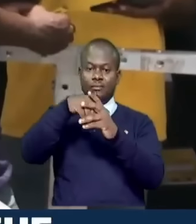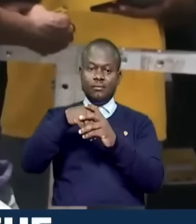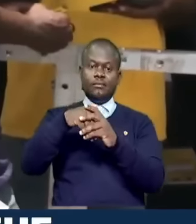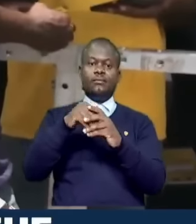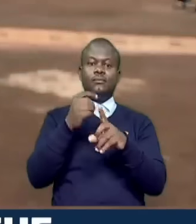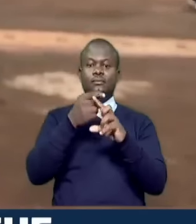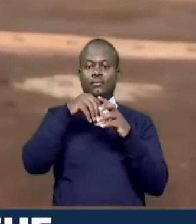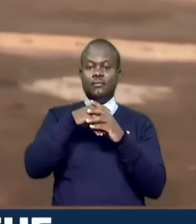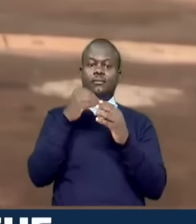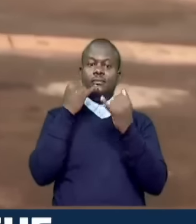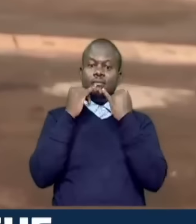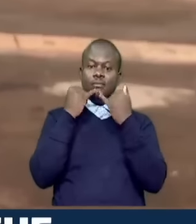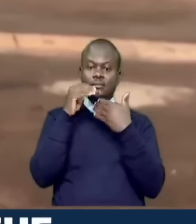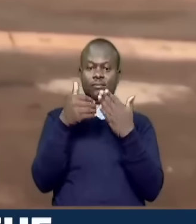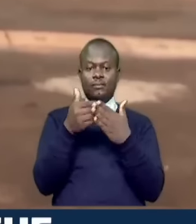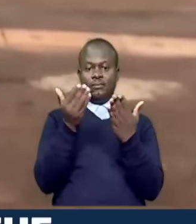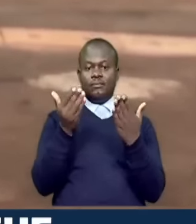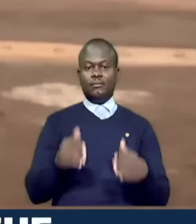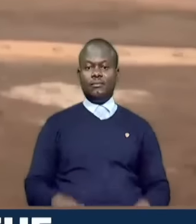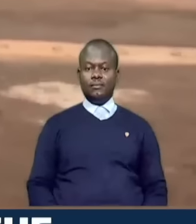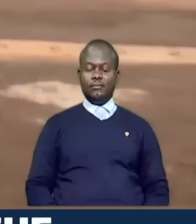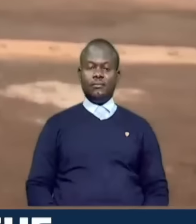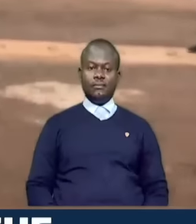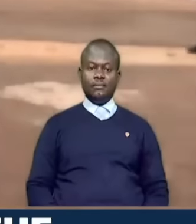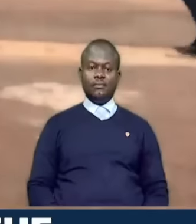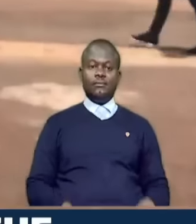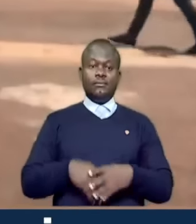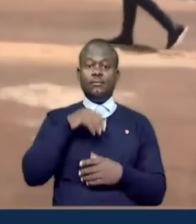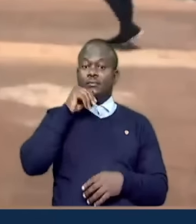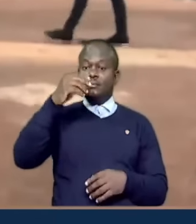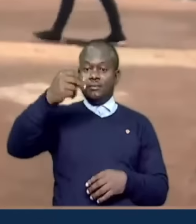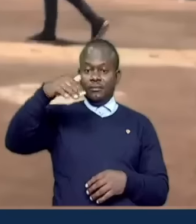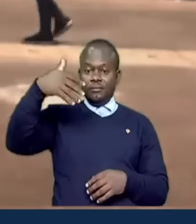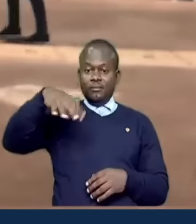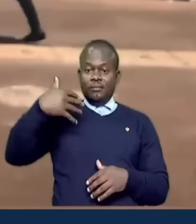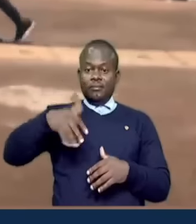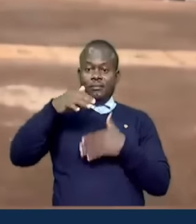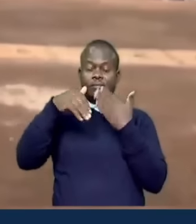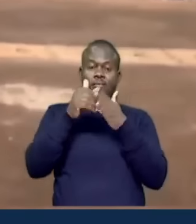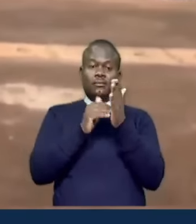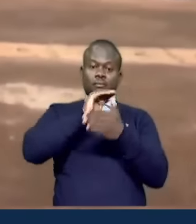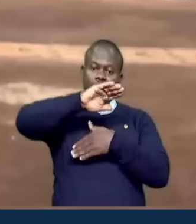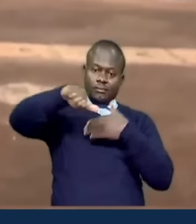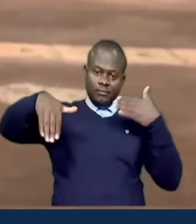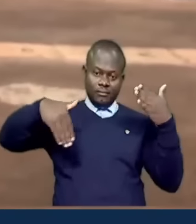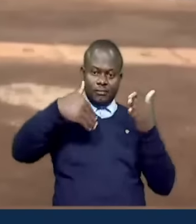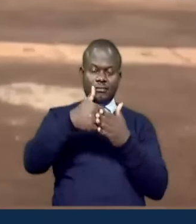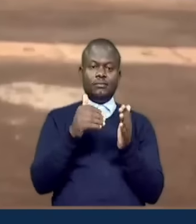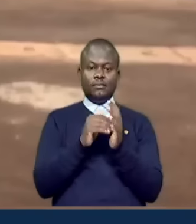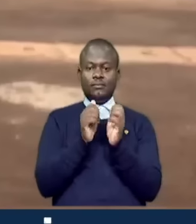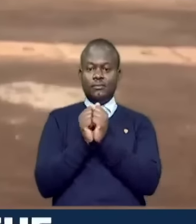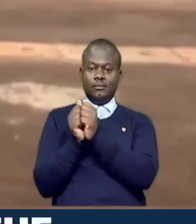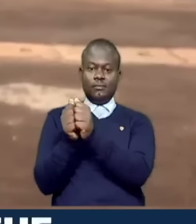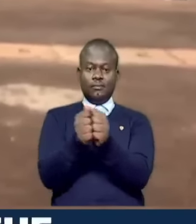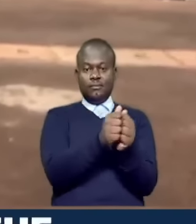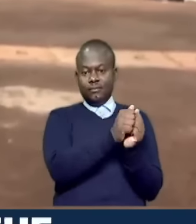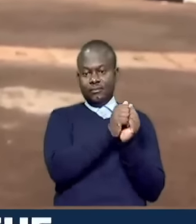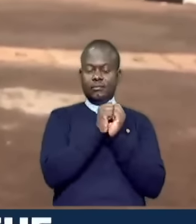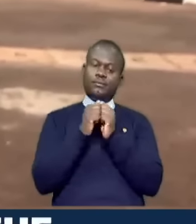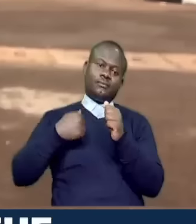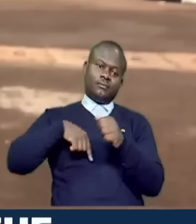ugakuraho amakuru nyine inyungu zirimo bidahenze uwari wese yayitunga inyungu ufitemo rero nuko